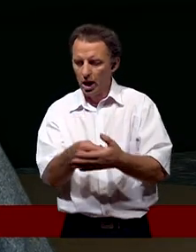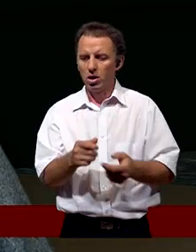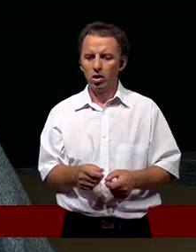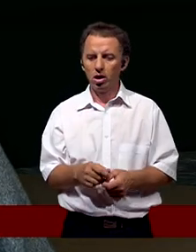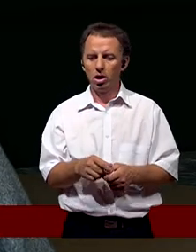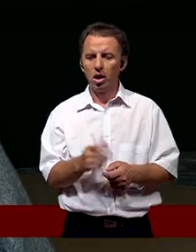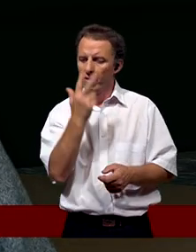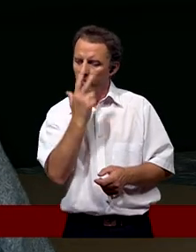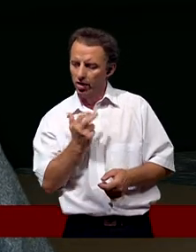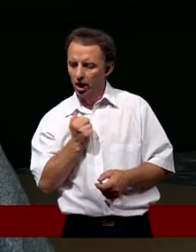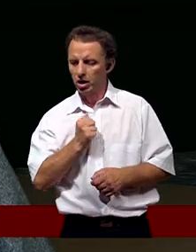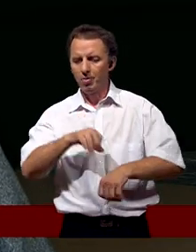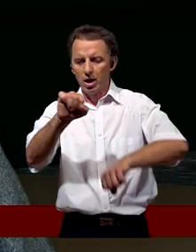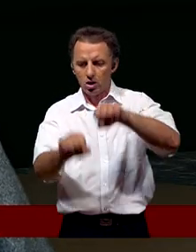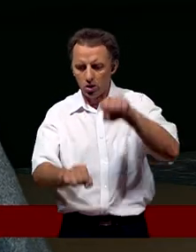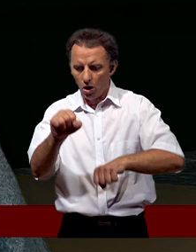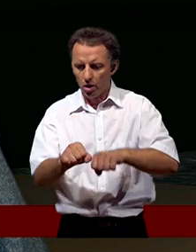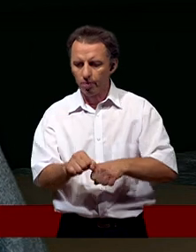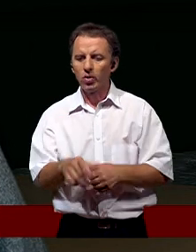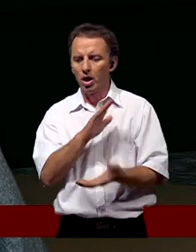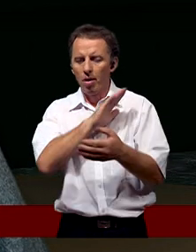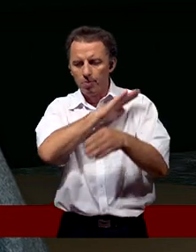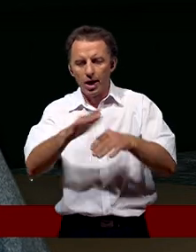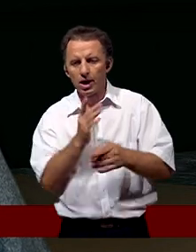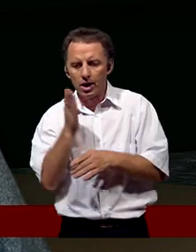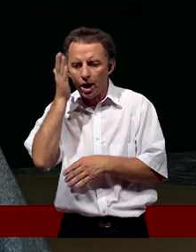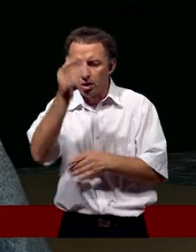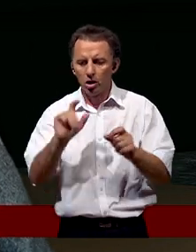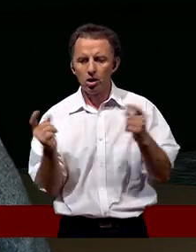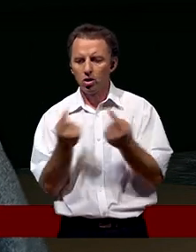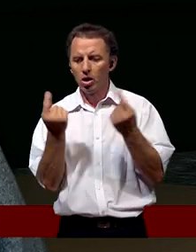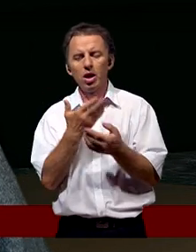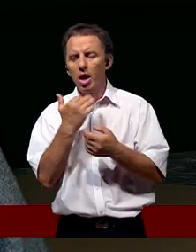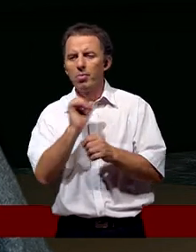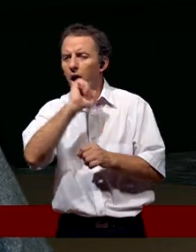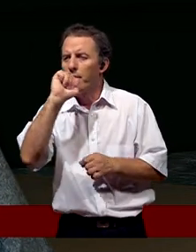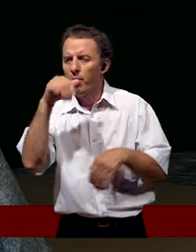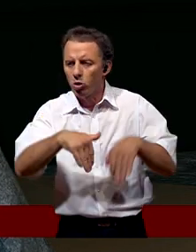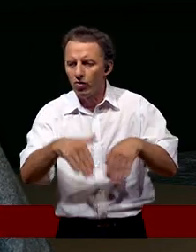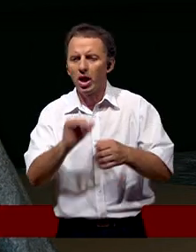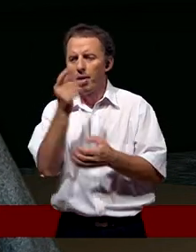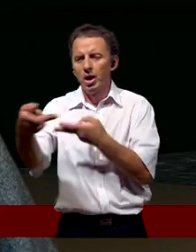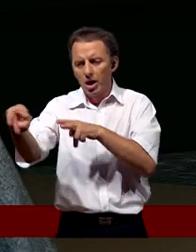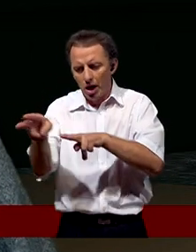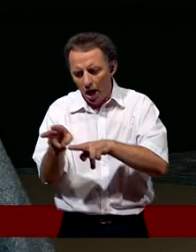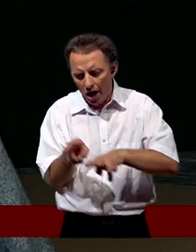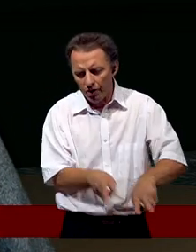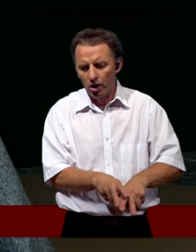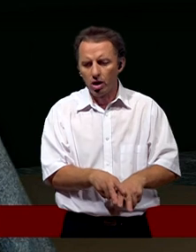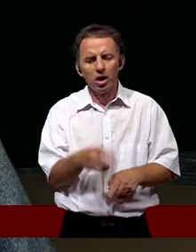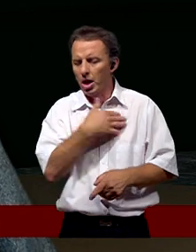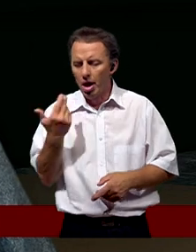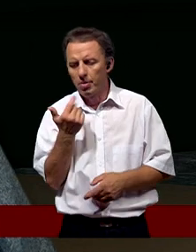oceniając, wyrażamy sąd. On już jest tak w beznadziejnej sytuacji, że nie ma opcji, żeby się nawrócił. Niejako